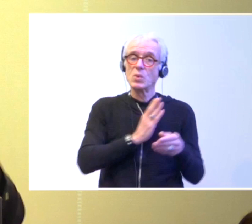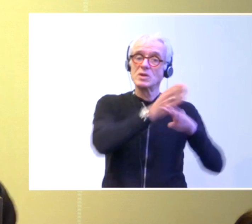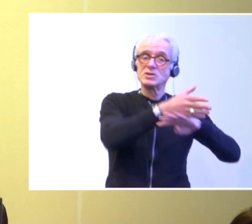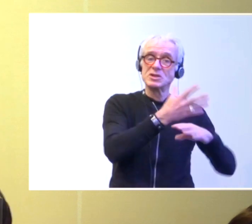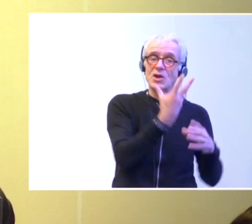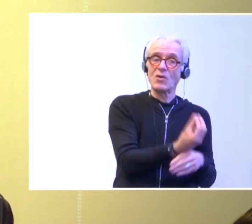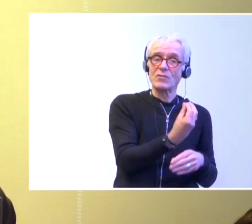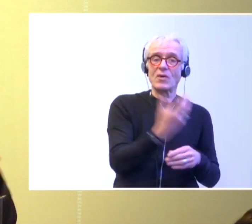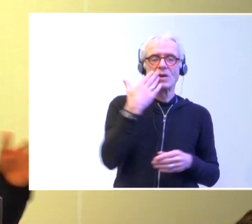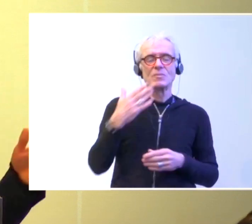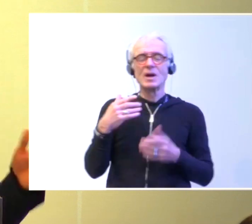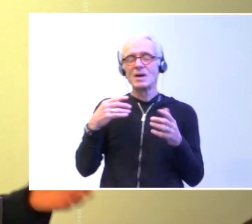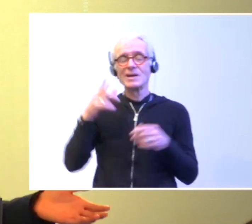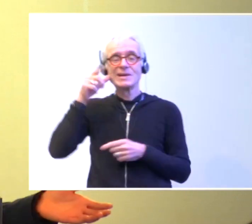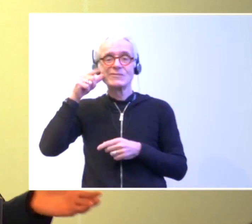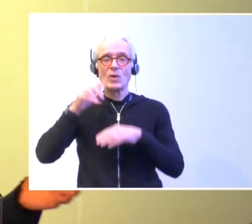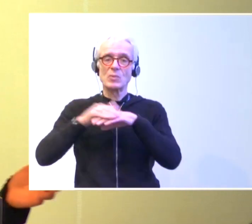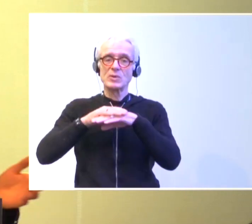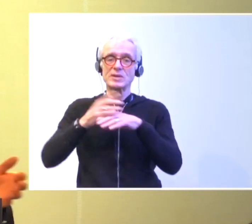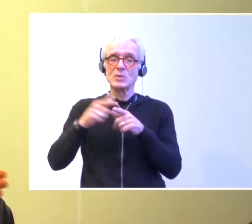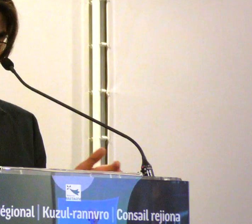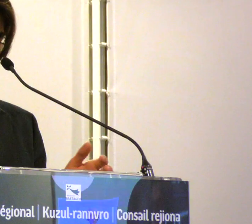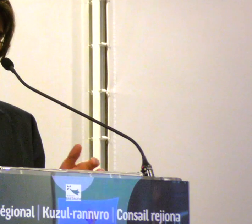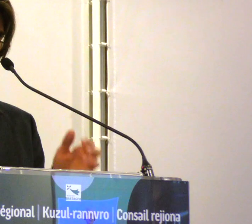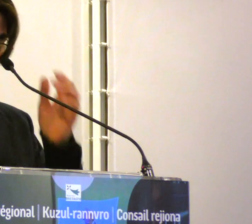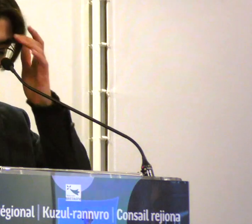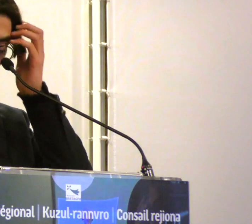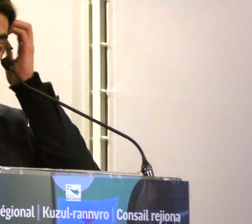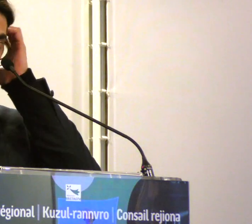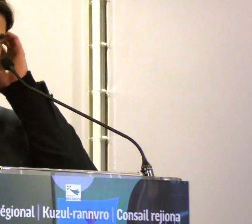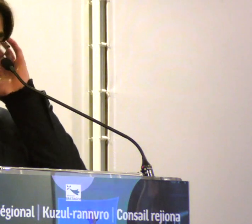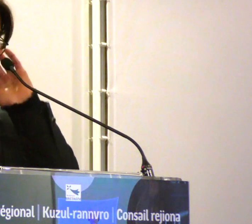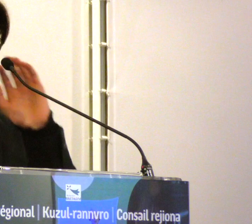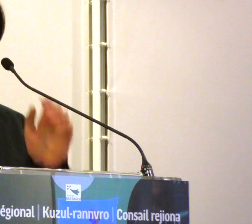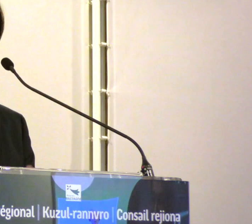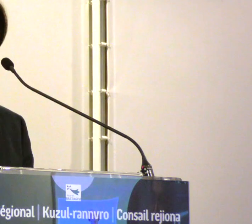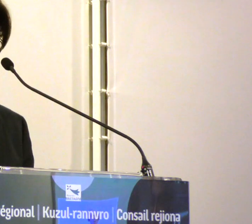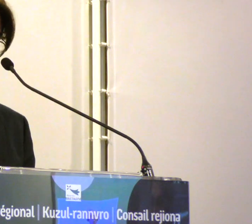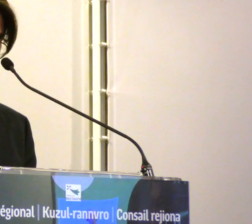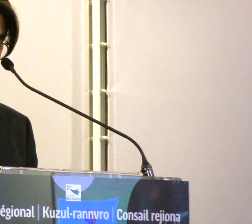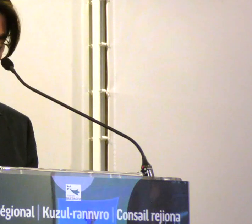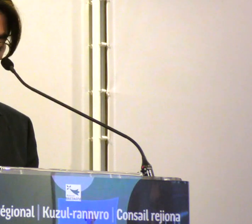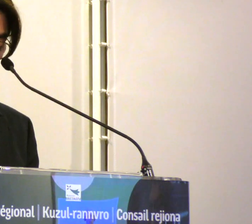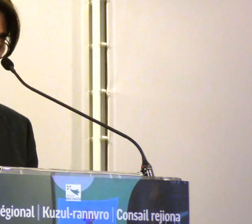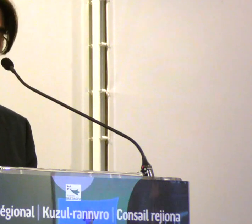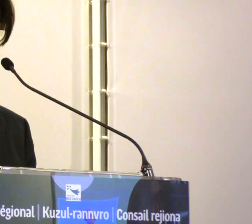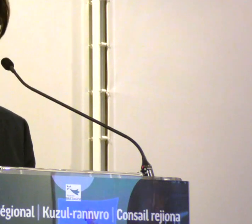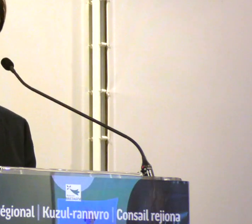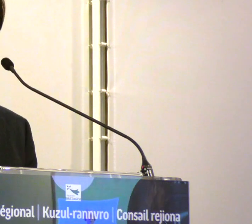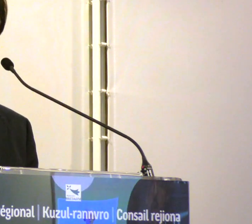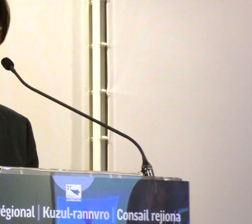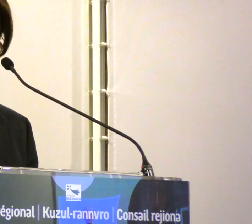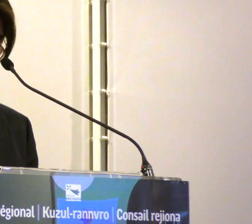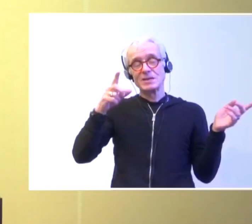avec un peu de volonté politique et de communisme de gouvernement, cette norme s'est brisée, le taux de pauvreté chez les personnes âgées a été